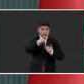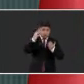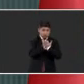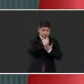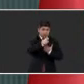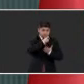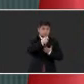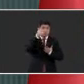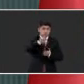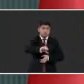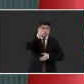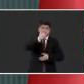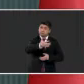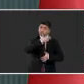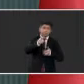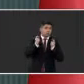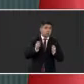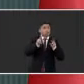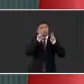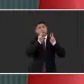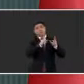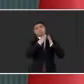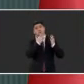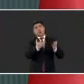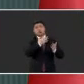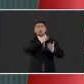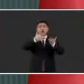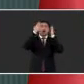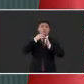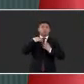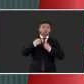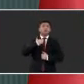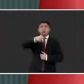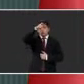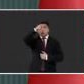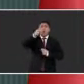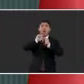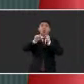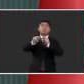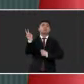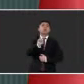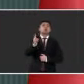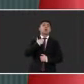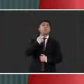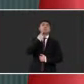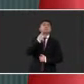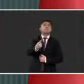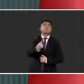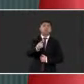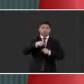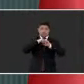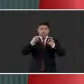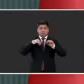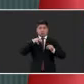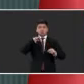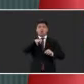da meçhuldür. Hamdolsun biz Türkiye ekonomi modeli diye ifade ettiğimiz çerçevesini ve